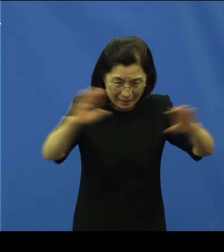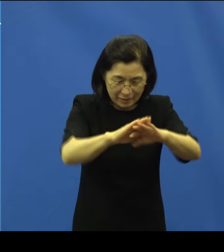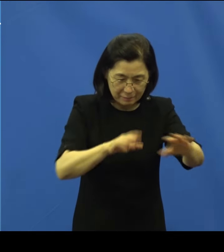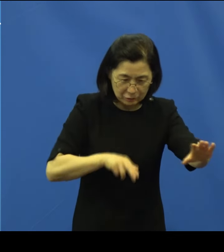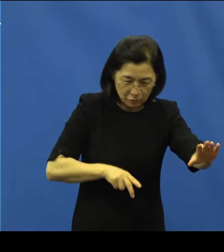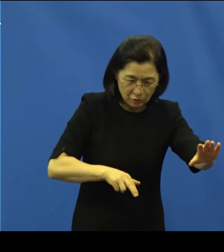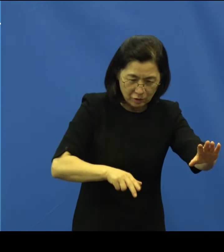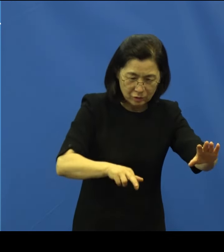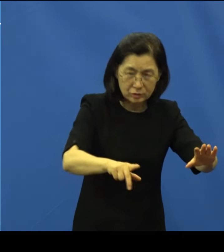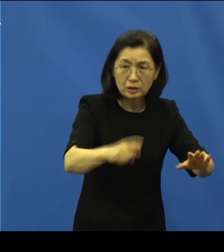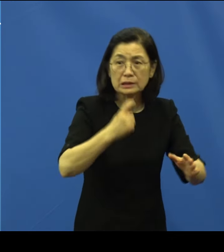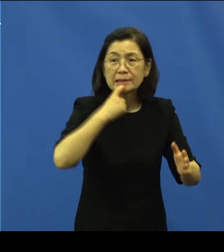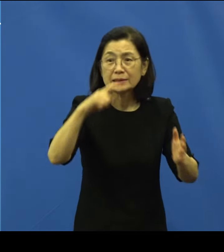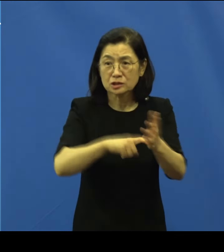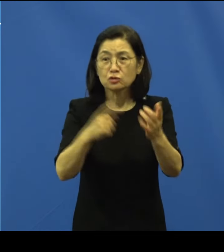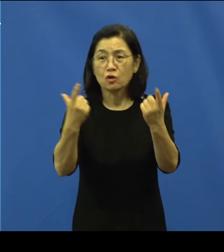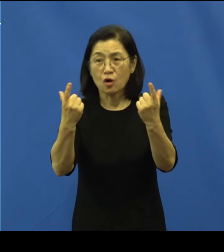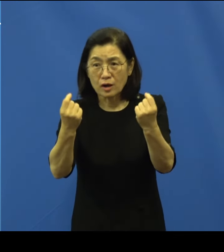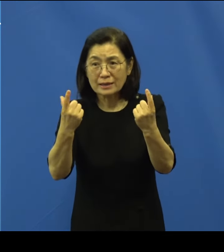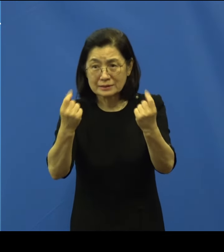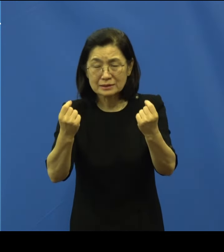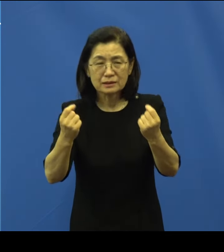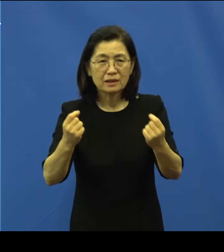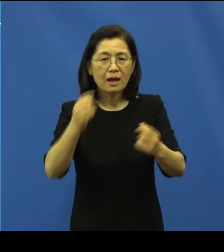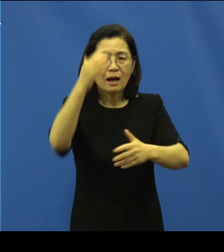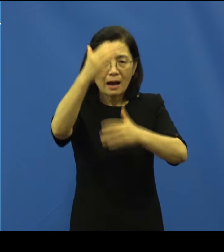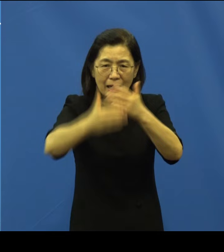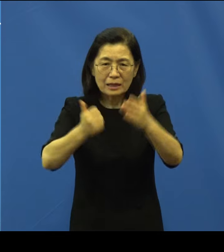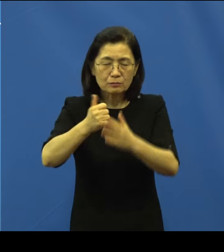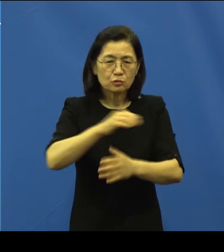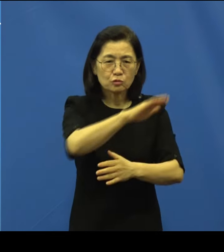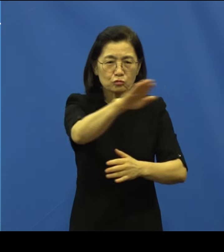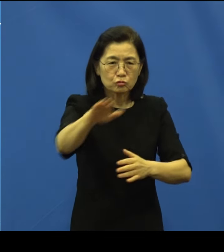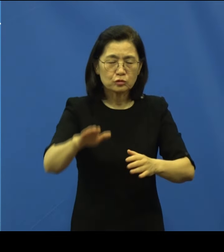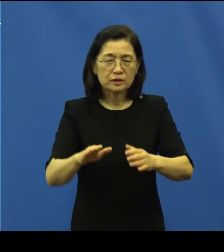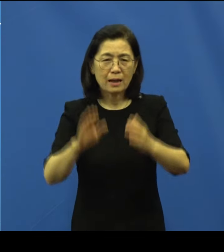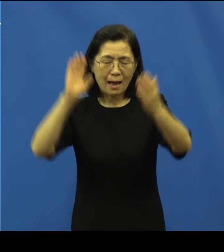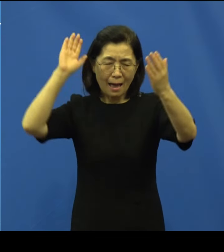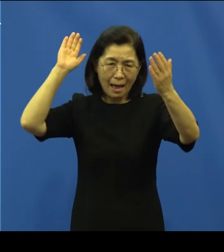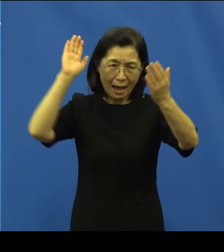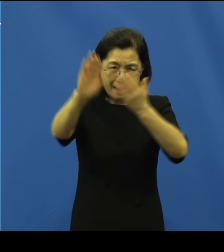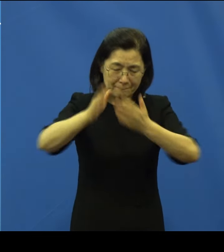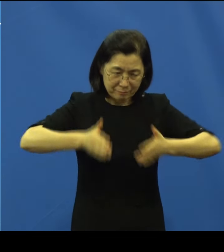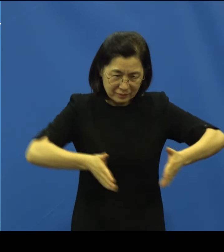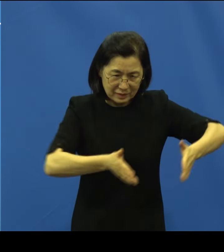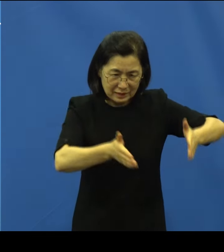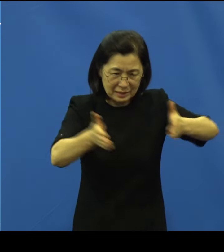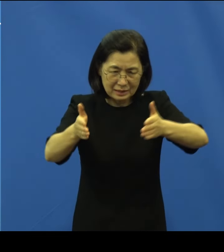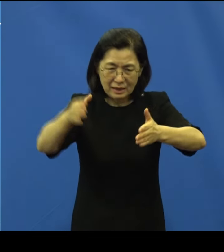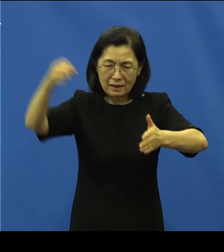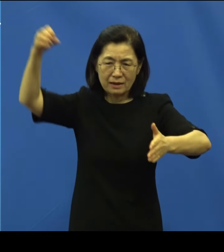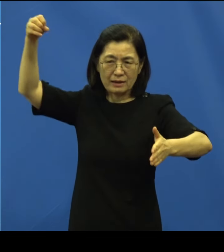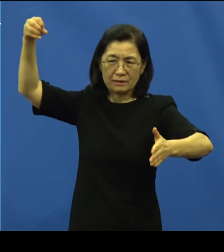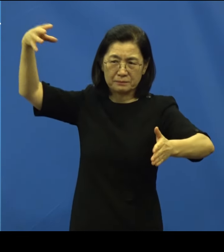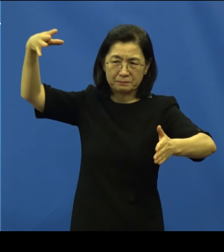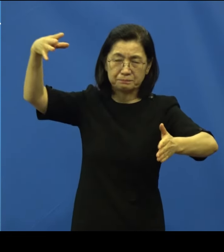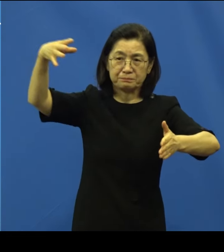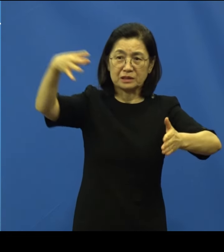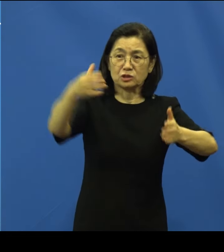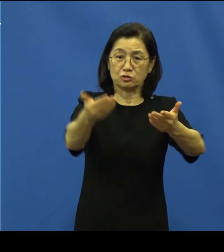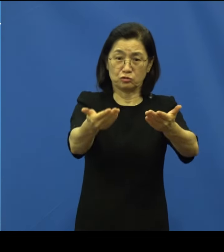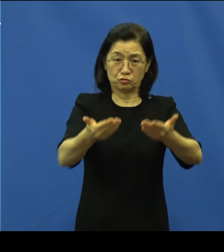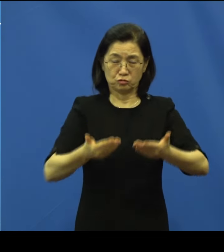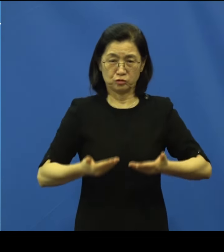보여요. 하나님이 우리 인생에 가는 길에 빛을 다 알려주시고요, 다 인도하세요. 눈만 뜨고